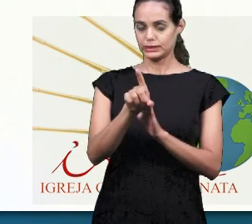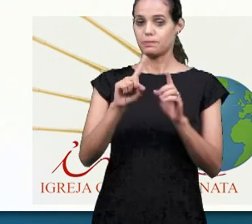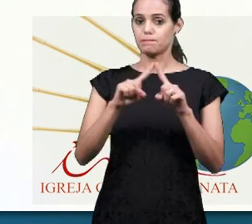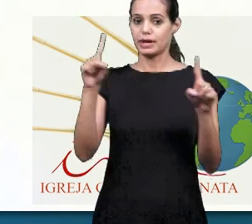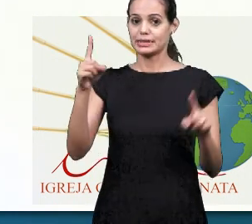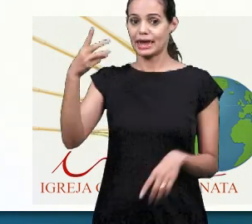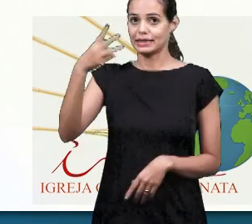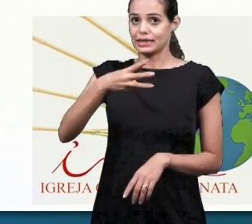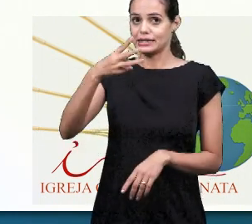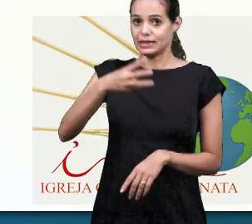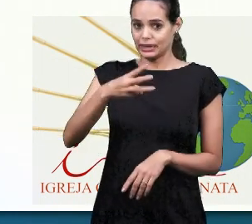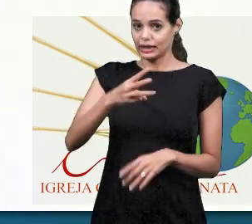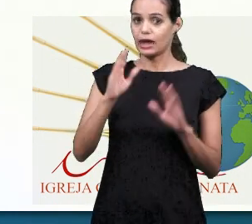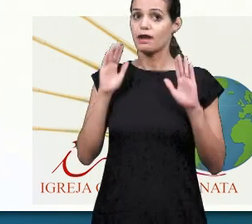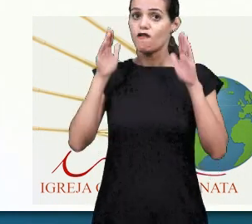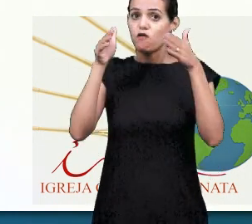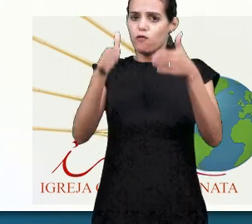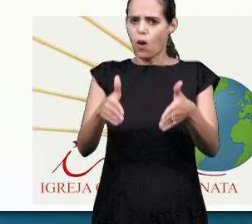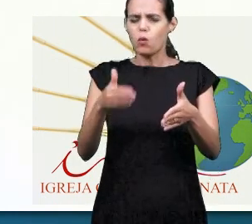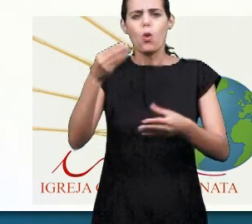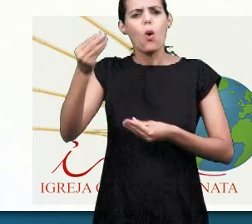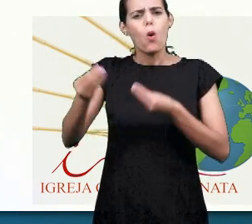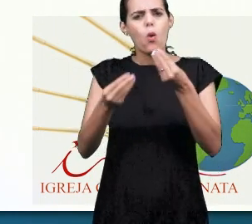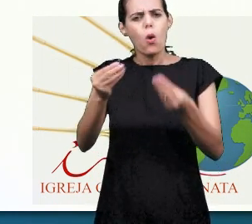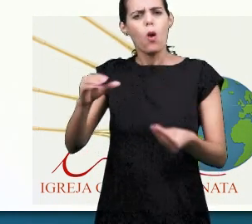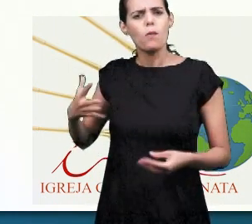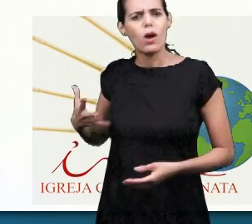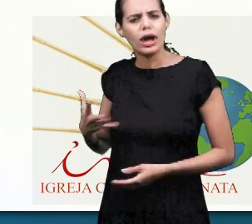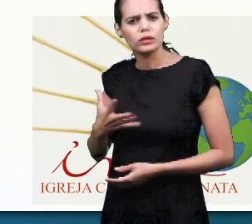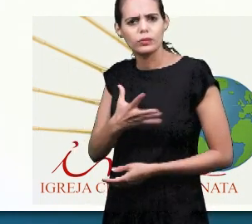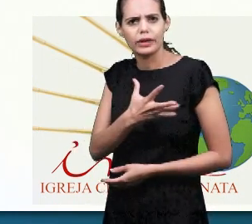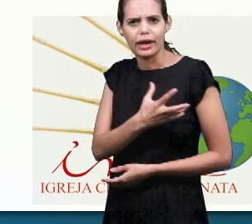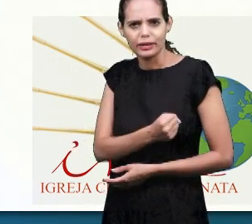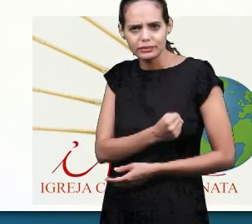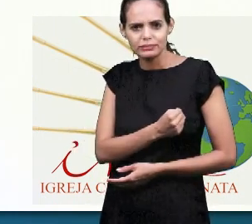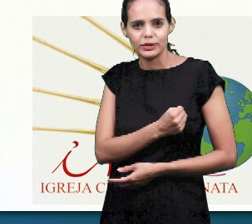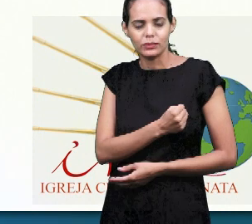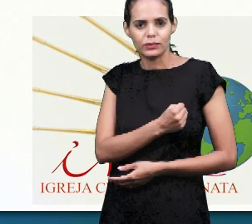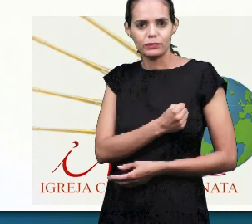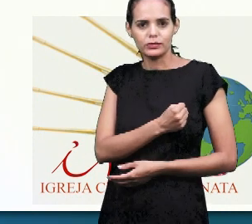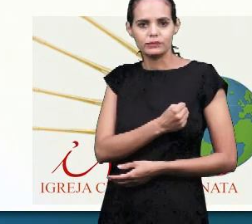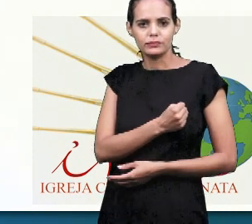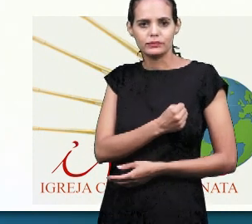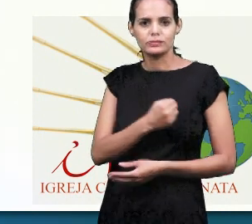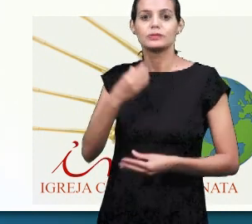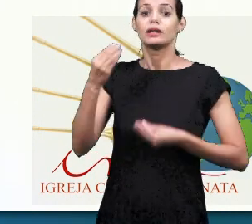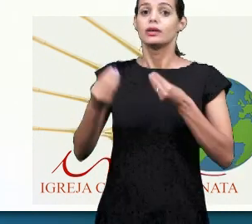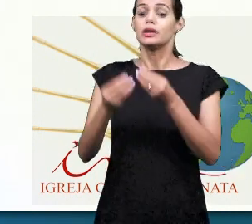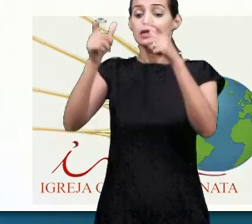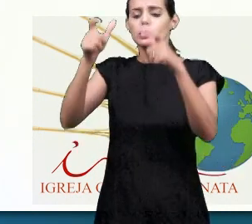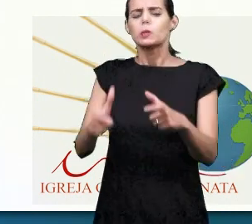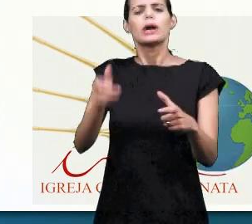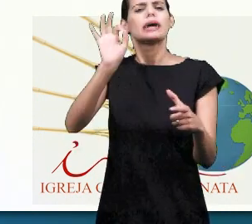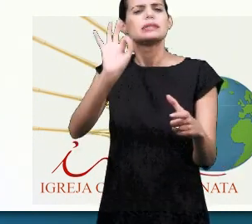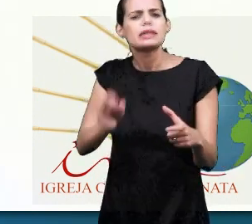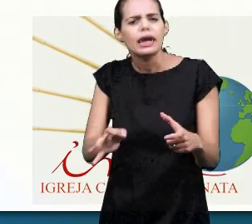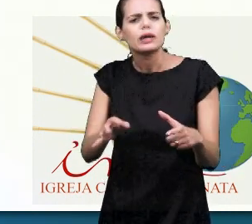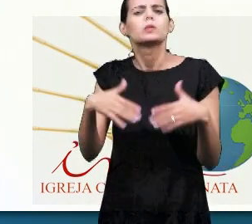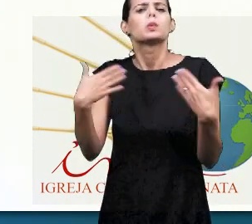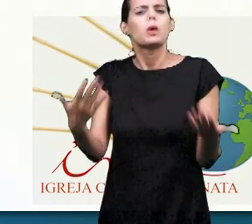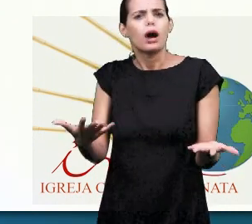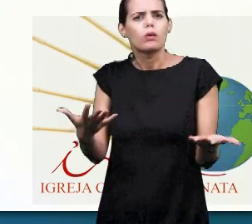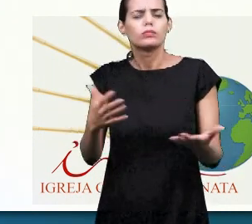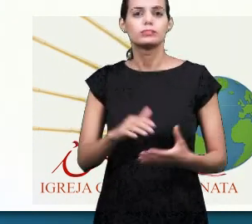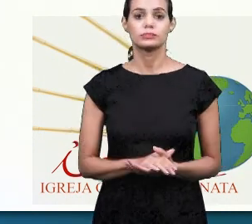La deuxième question pour tous ceci. En quel moment la femme samaritaine a compris la profondeur de ce que